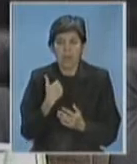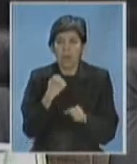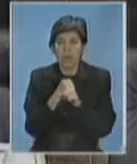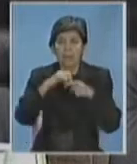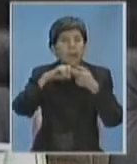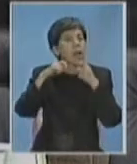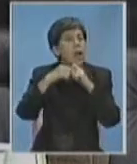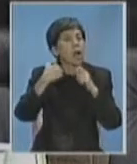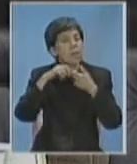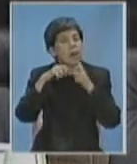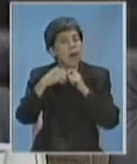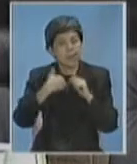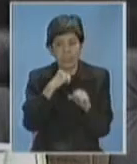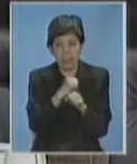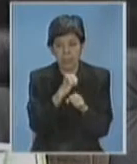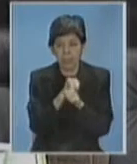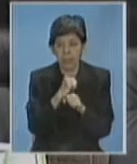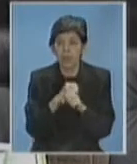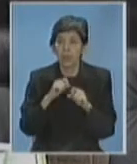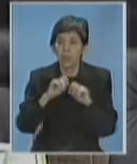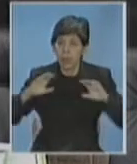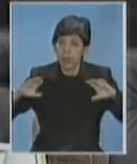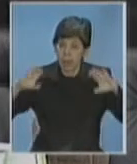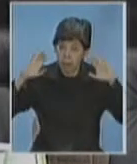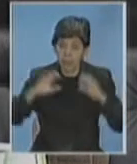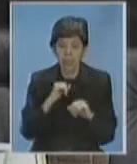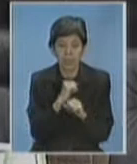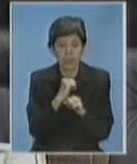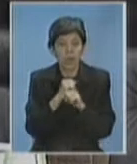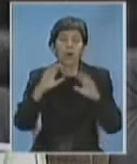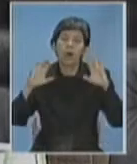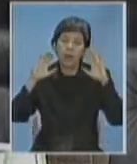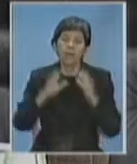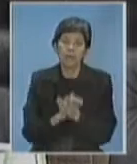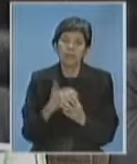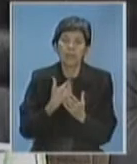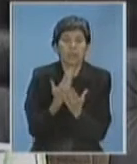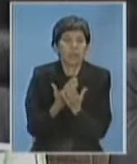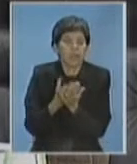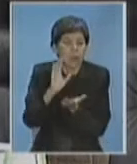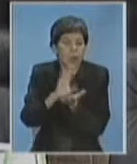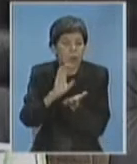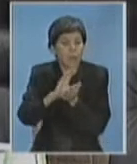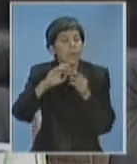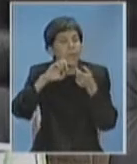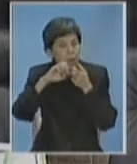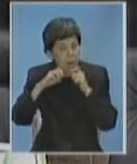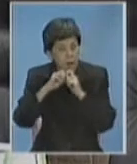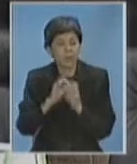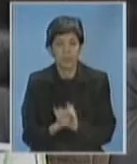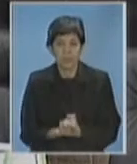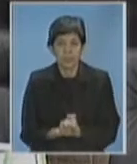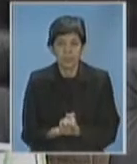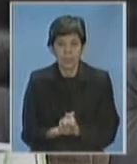านปลายค่ะการทำงานของส่วนราชการหรือนโยบายของรัฐก็ มีงบประมาณบานปลายไปจนกระทั่งจนปั